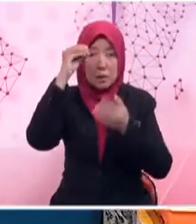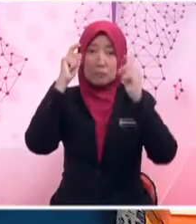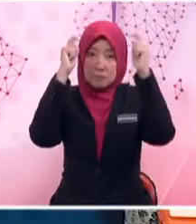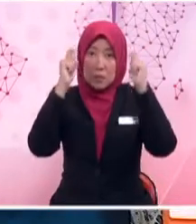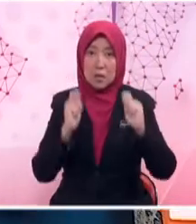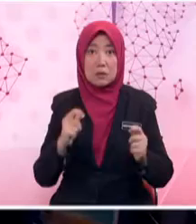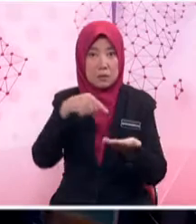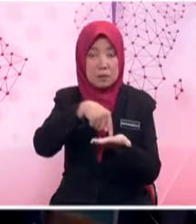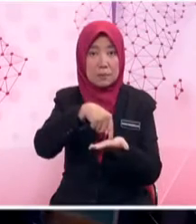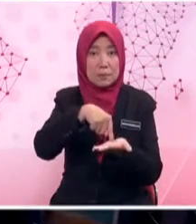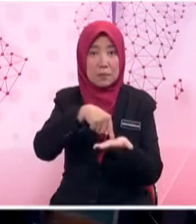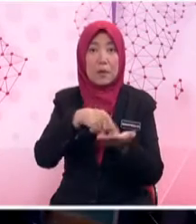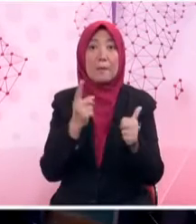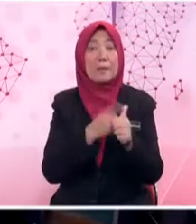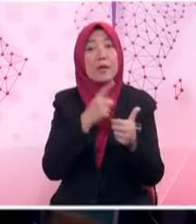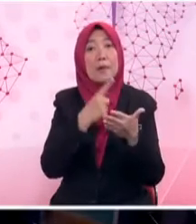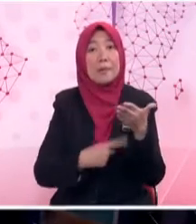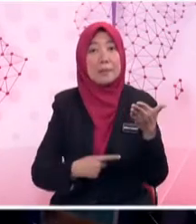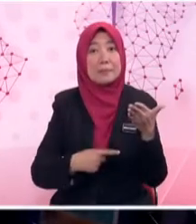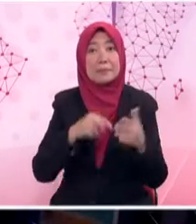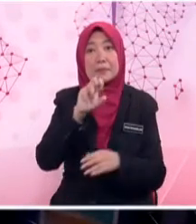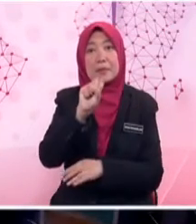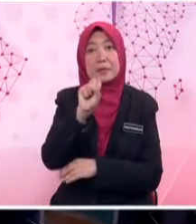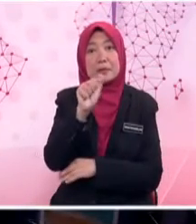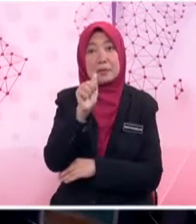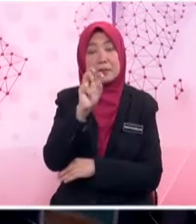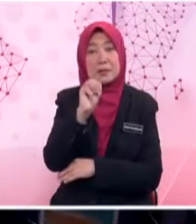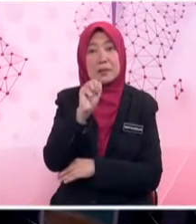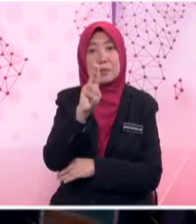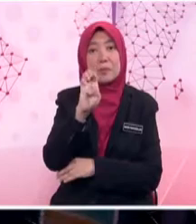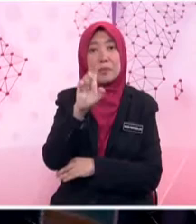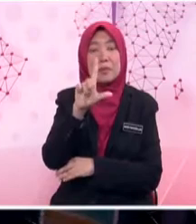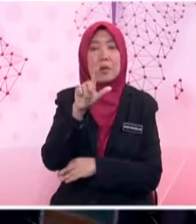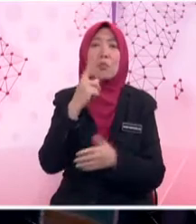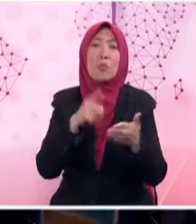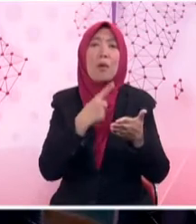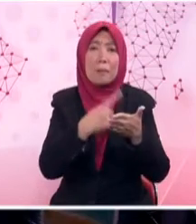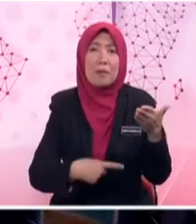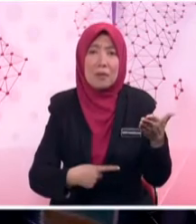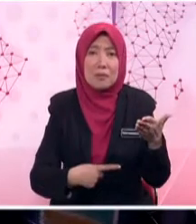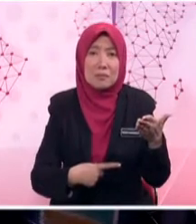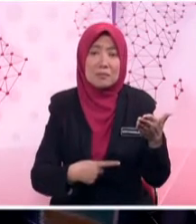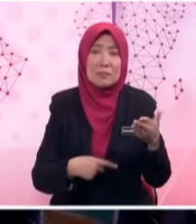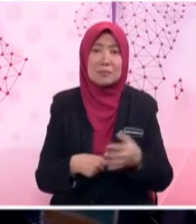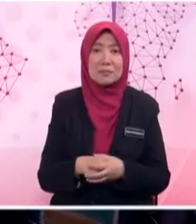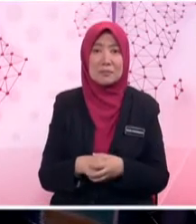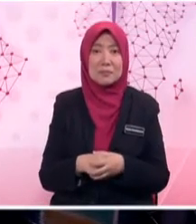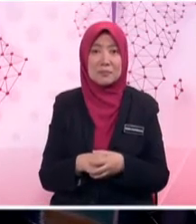Yang pertama tadi Samuel. Okey. Samuel tu buat apa ya? Samuel